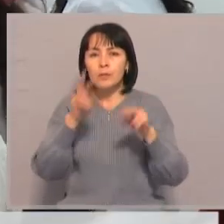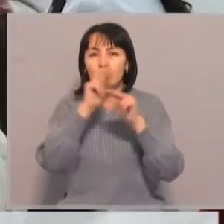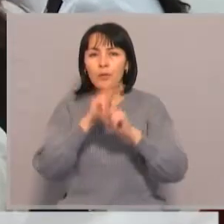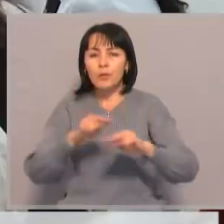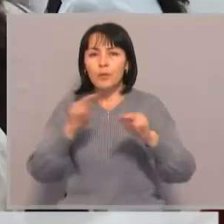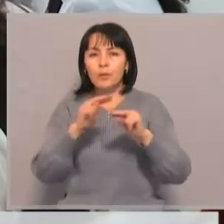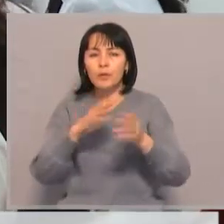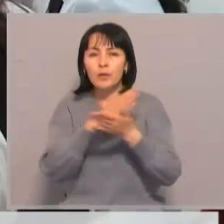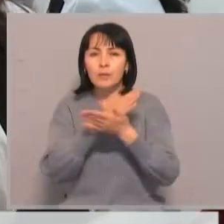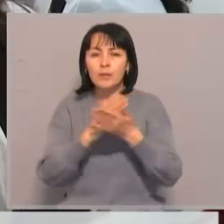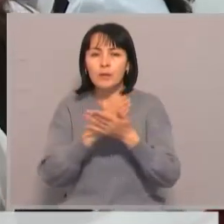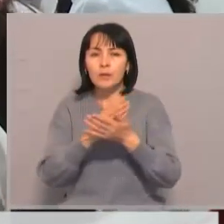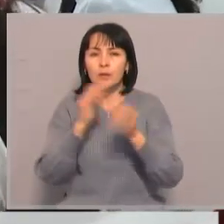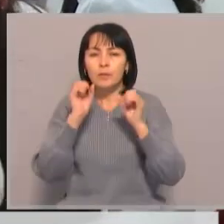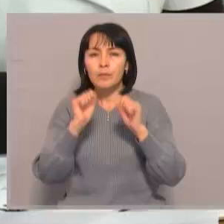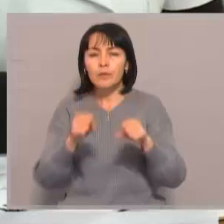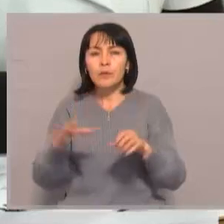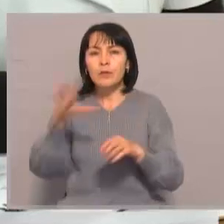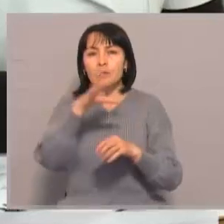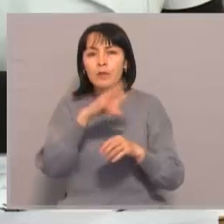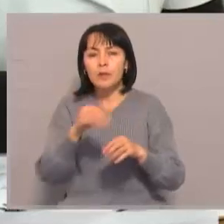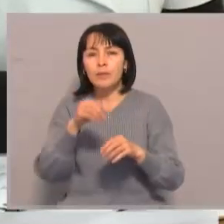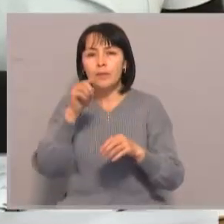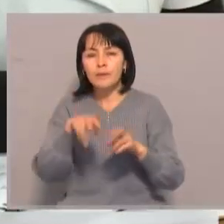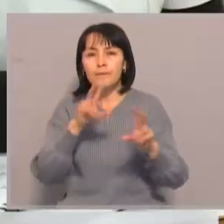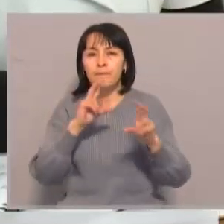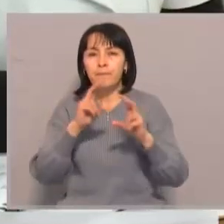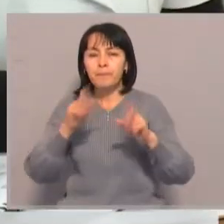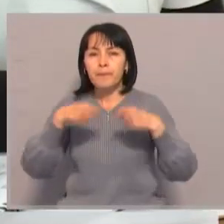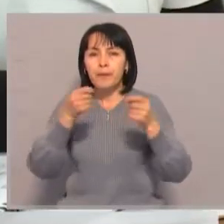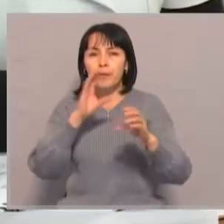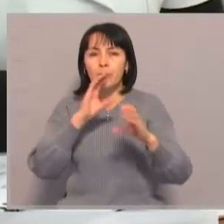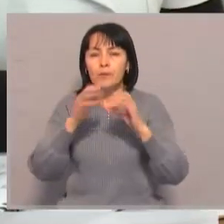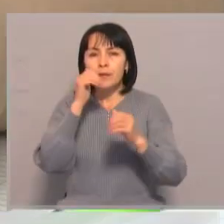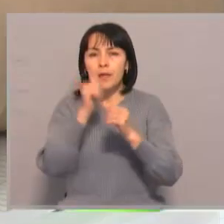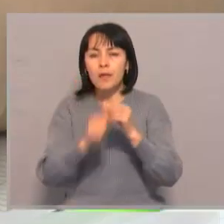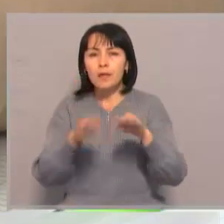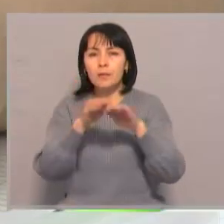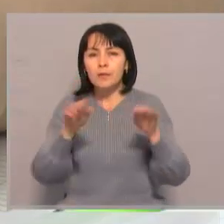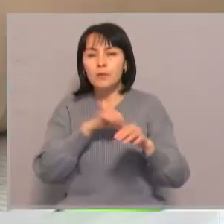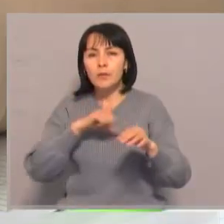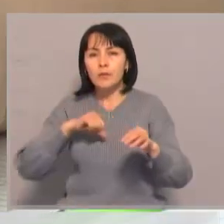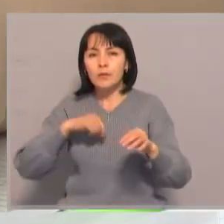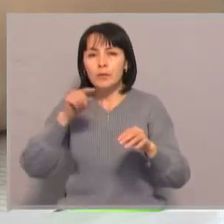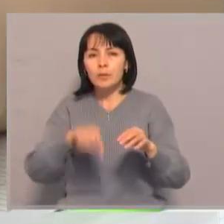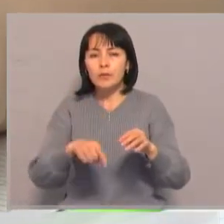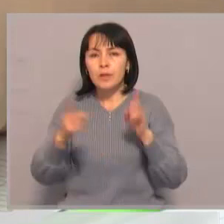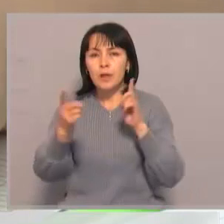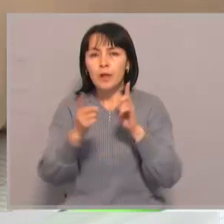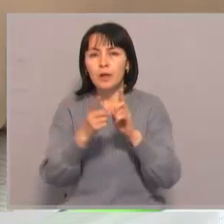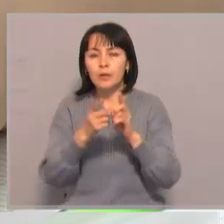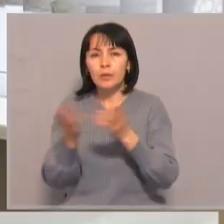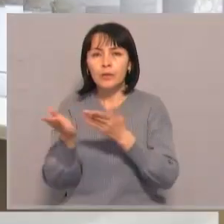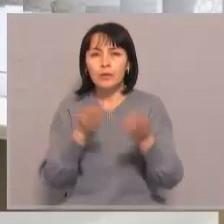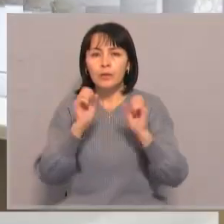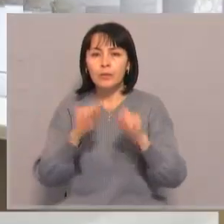оқытушыларға, қызметкерлерге арналады. Жалпы негізі басымдық студенттерге беріледі. Университеттің әр студенті өз еркімен жеке қабылдауға